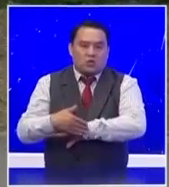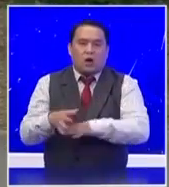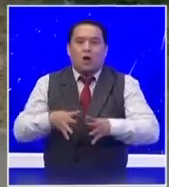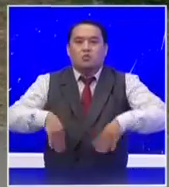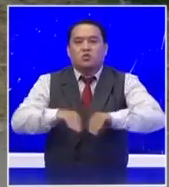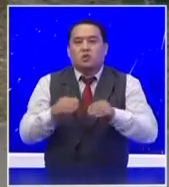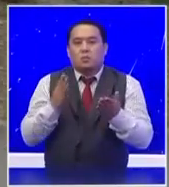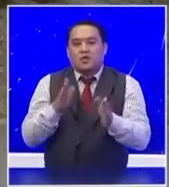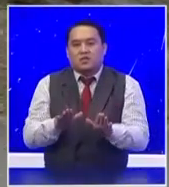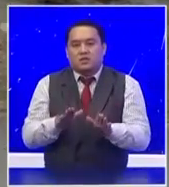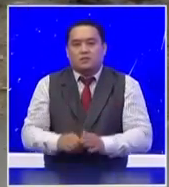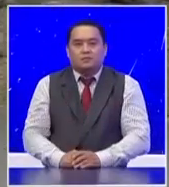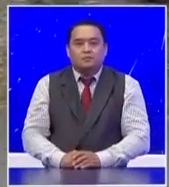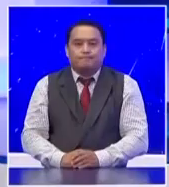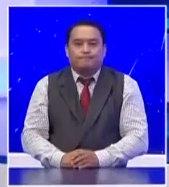общественных мест областного центра.